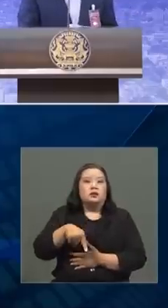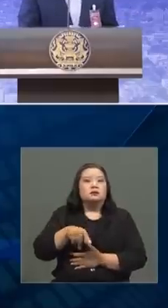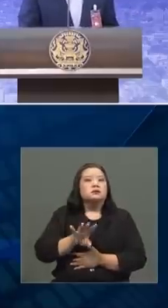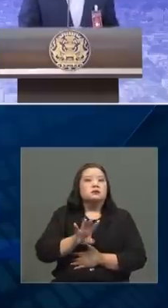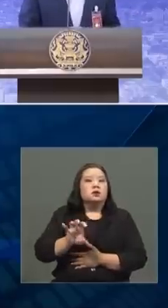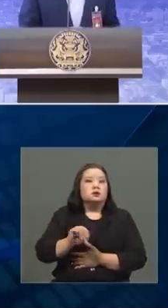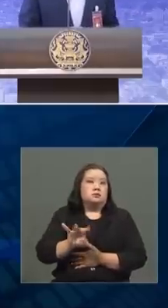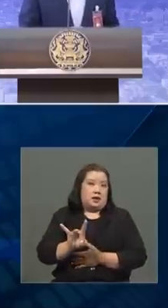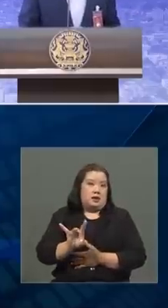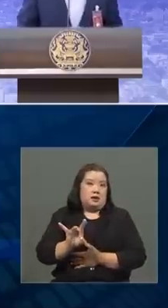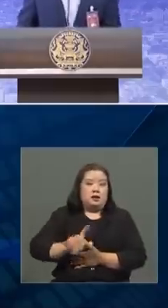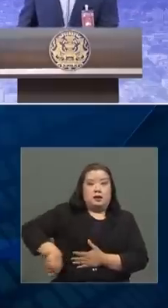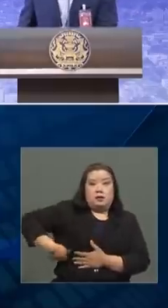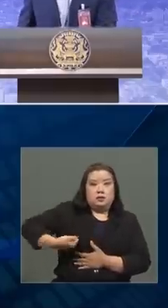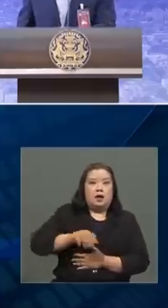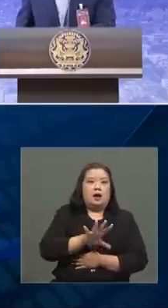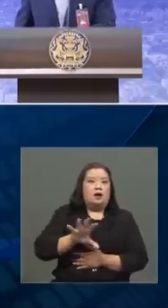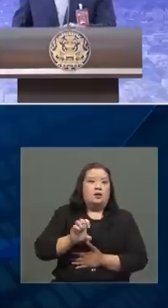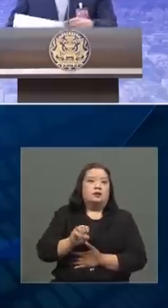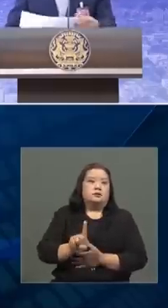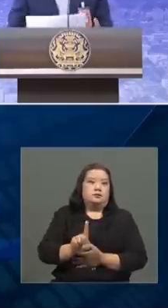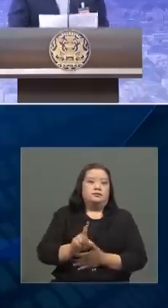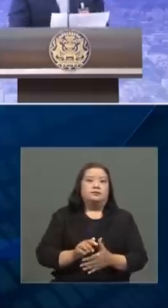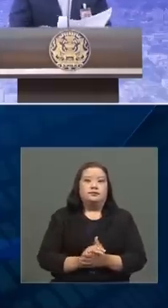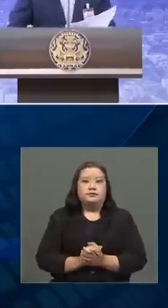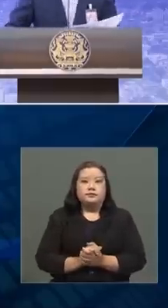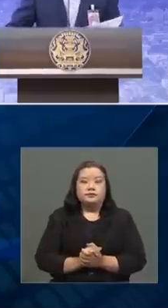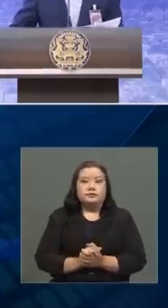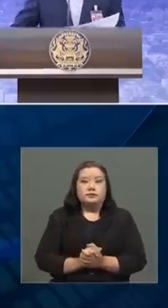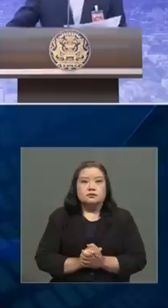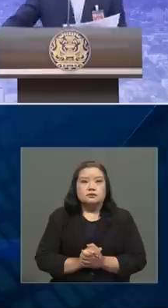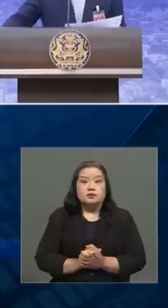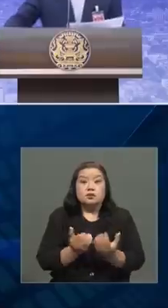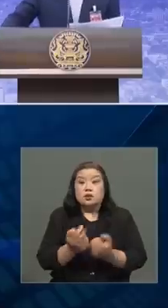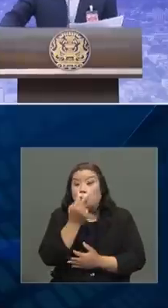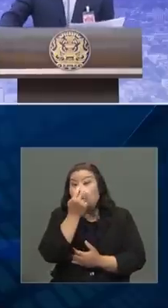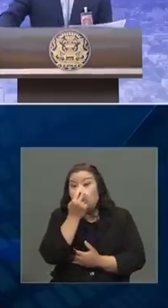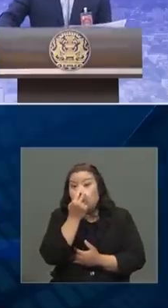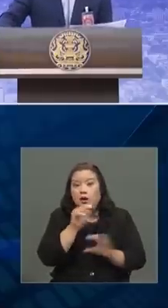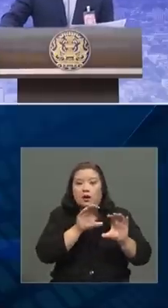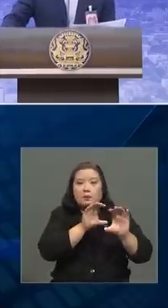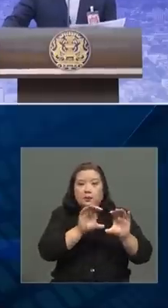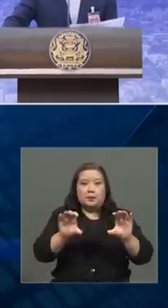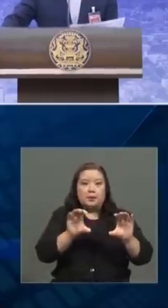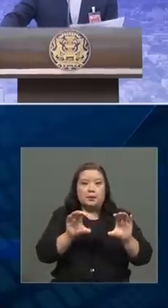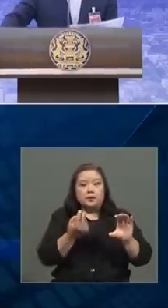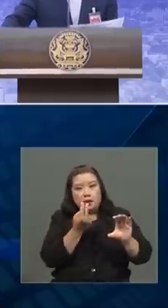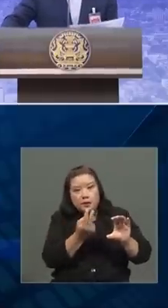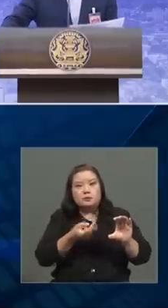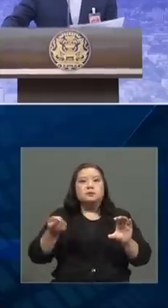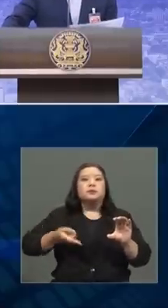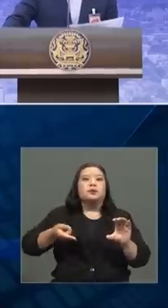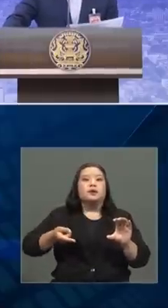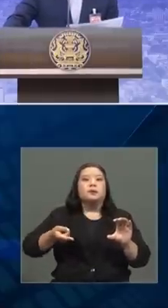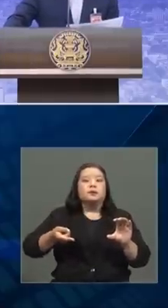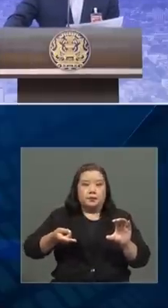ที่ว่านะครับกัมพูชา 511นะครับมาดูในตารางที่เรานำเสนอเป็นประจำวันนะครับก็